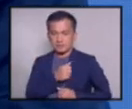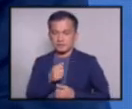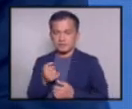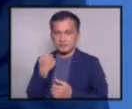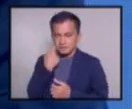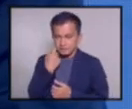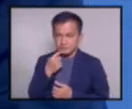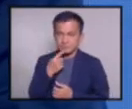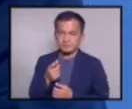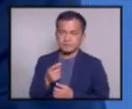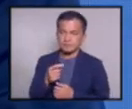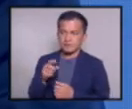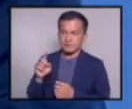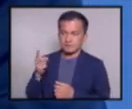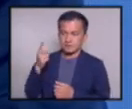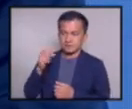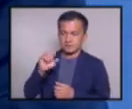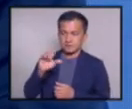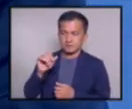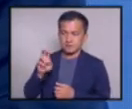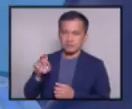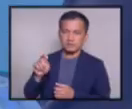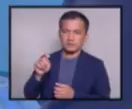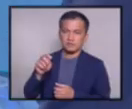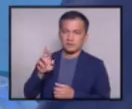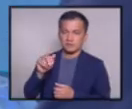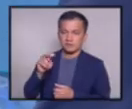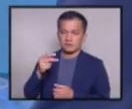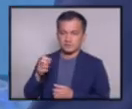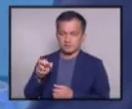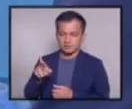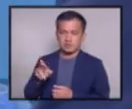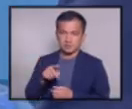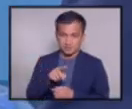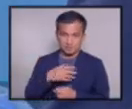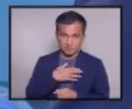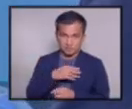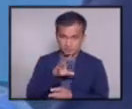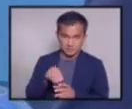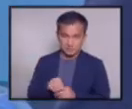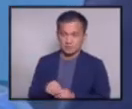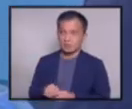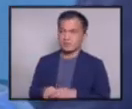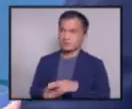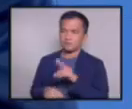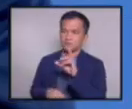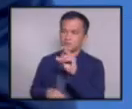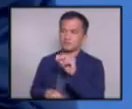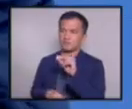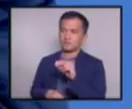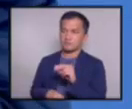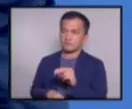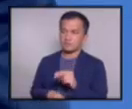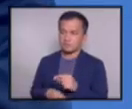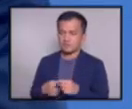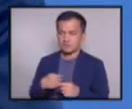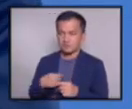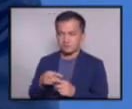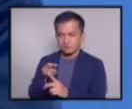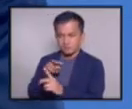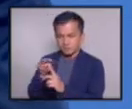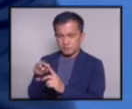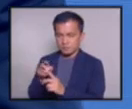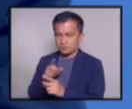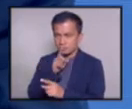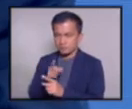is First Scout Ranger Regiment. So yan ang gusto ninyo sanang mapabilang kayo? Hindi ho. Ang tinitingnan ko talaga